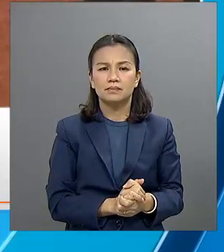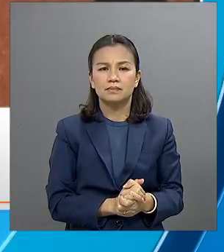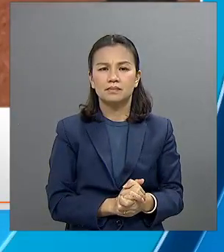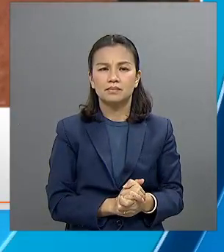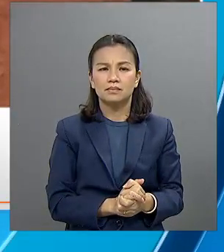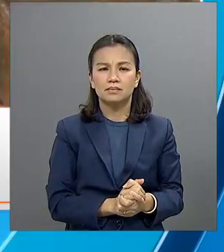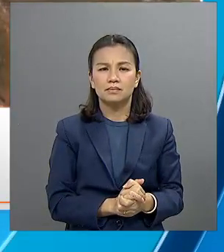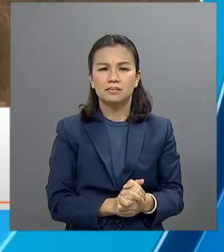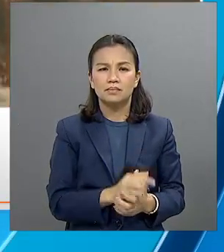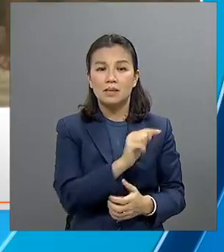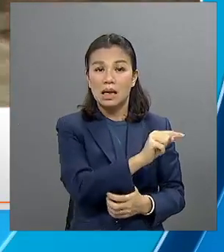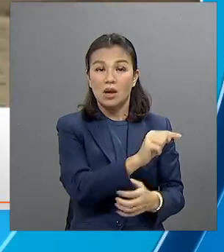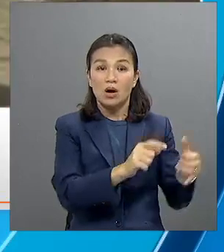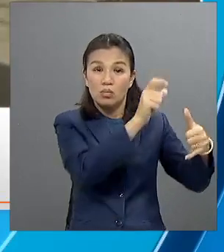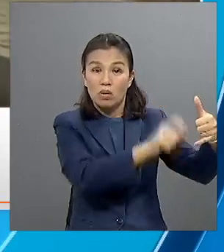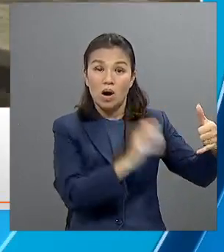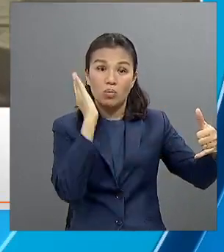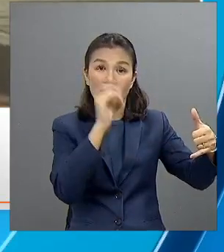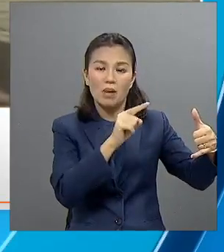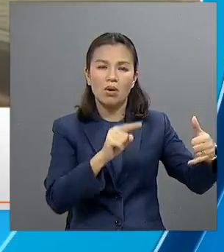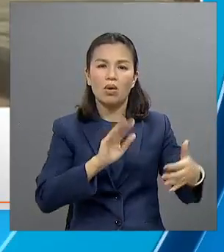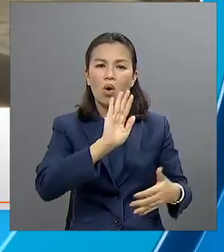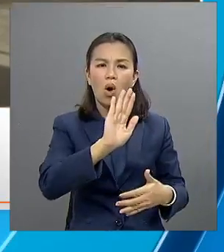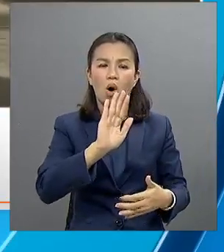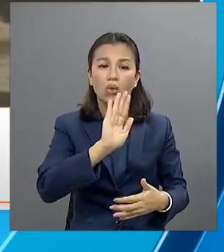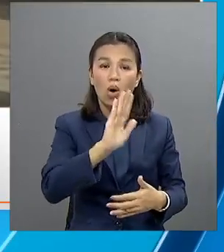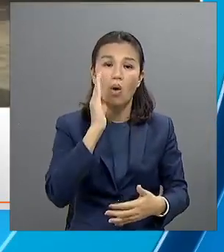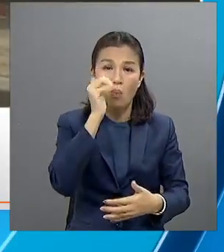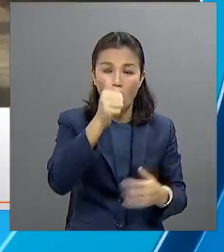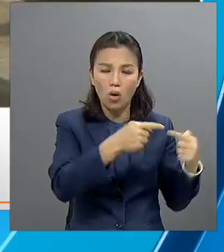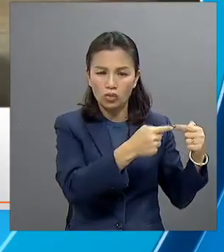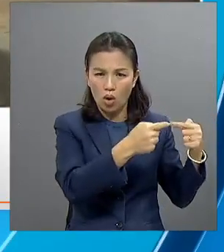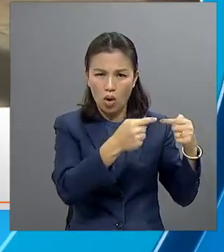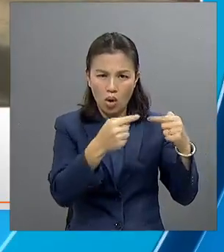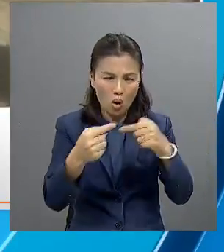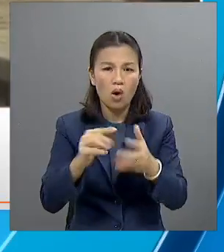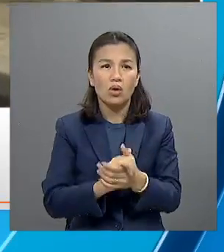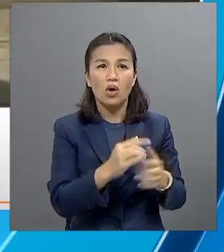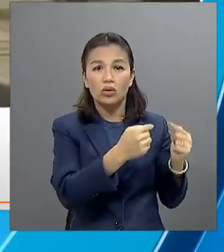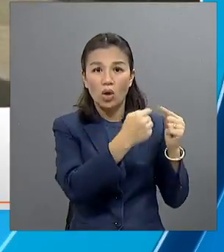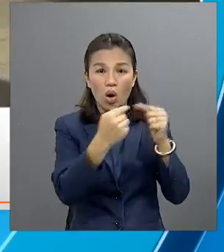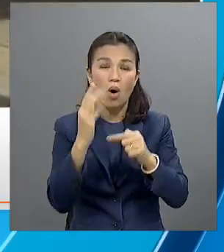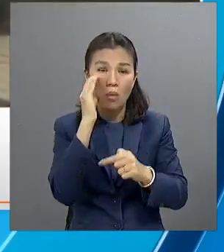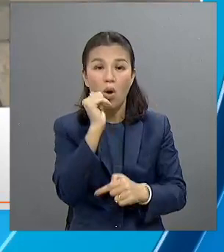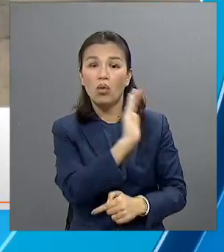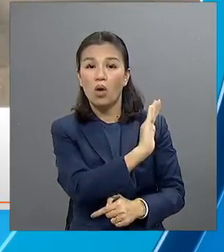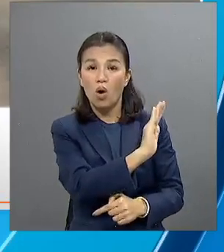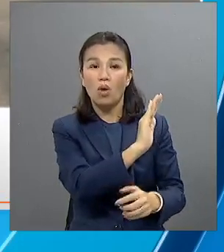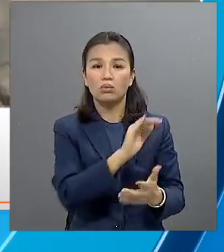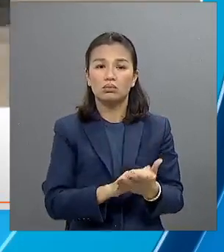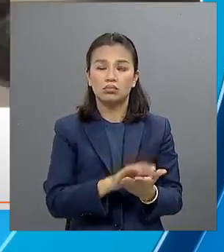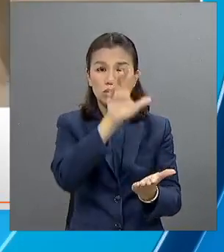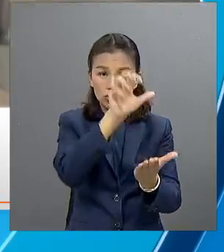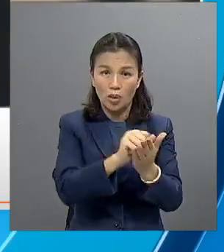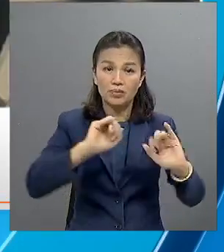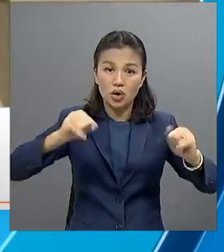พ่อครอบครองมาแล้วก็ส่งมอบมาต่อเนื่องนะ เป็นมรดก ของ พ่อเนี่ย หลักฐานอันนั้นก็เป็นเรื่องต้องไปพิจารณา